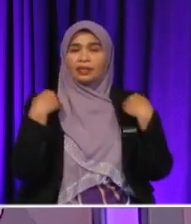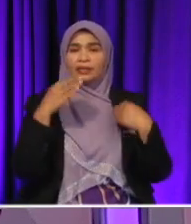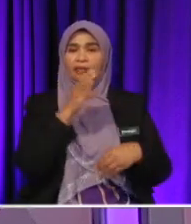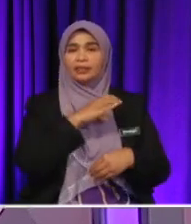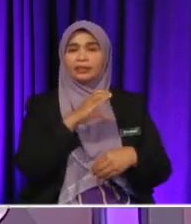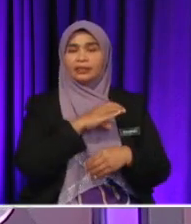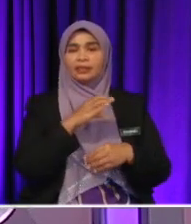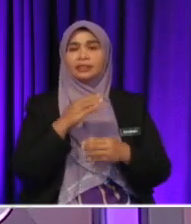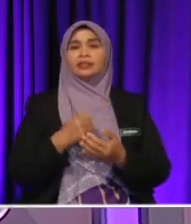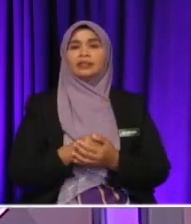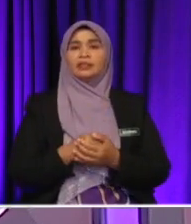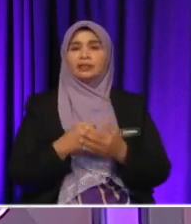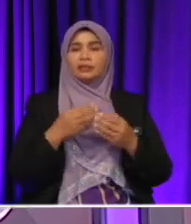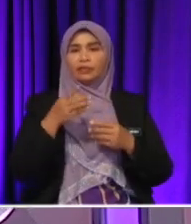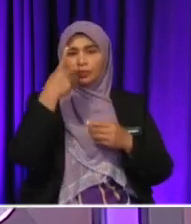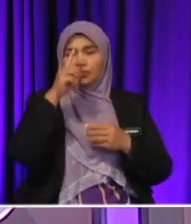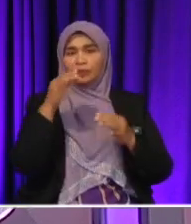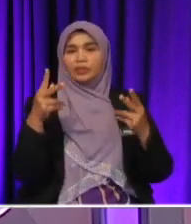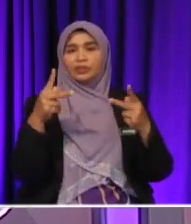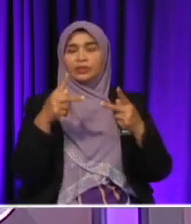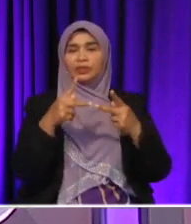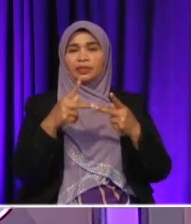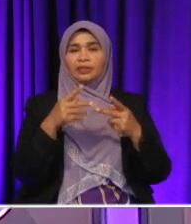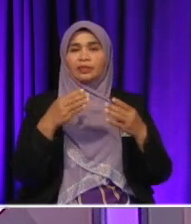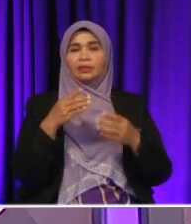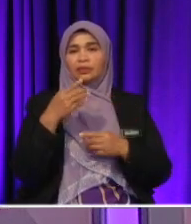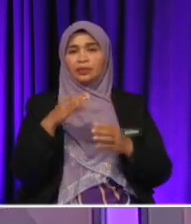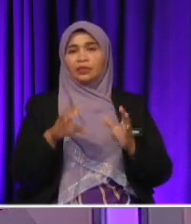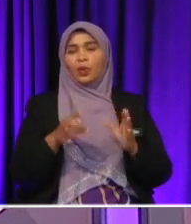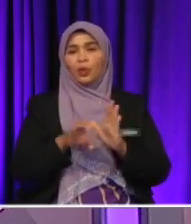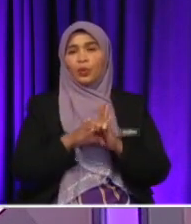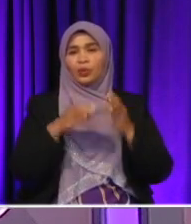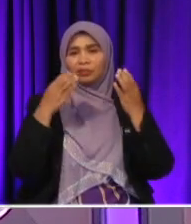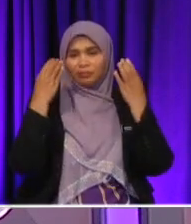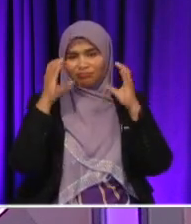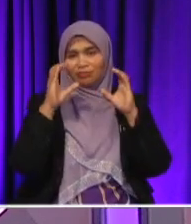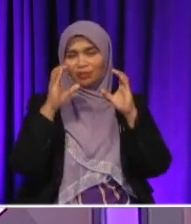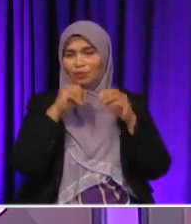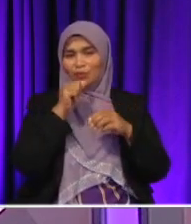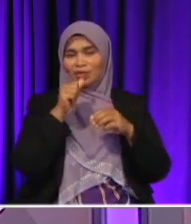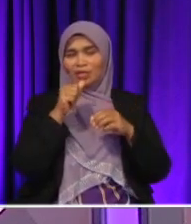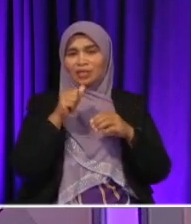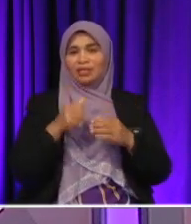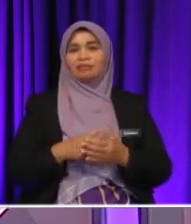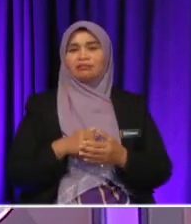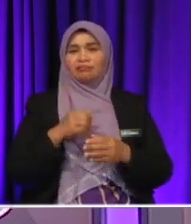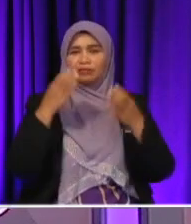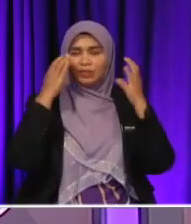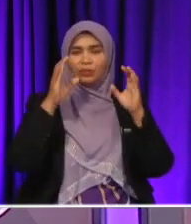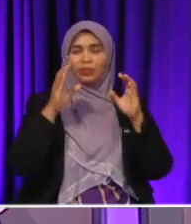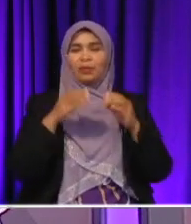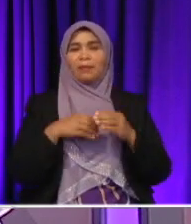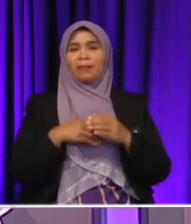sesuaikan diri terhadap habitat aja oke Cikgu bukan Cikgu bahasa Melayu tapi masuk